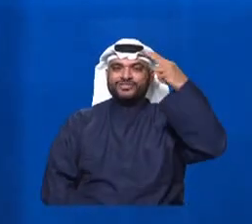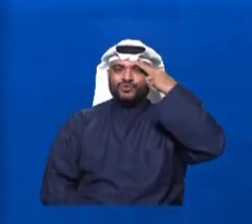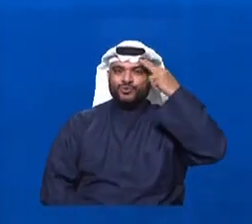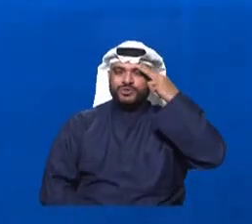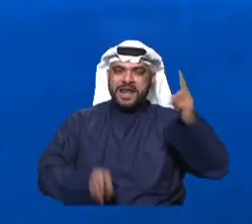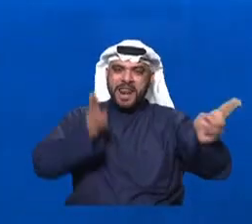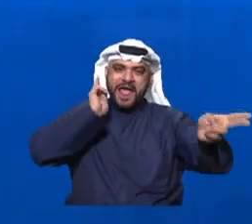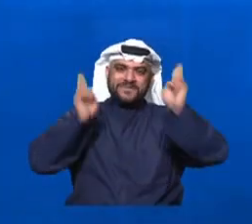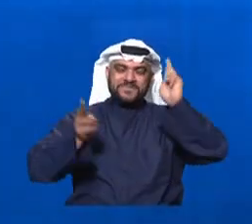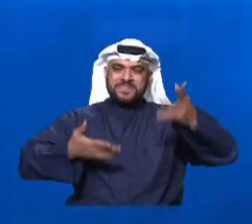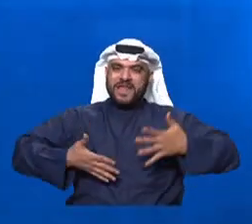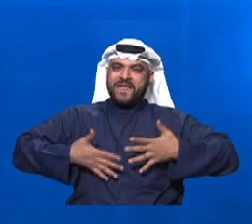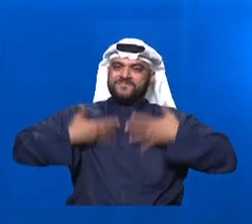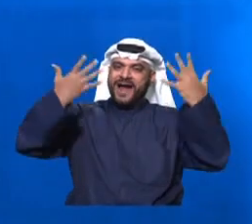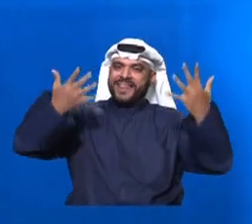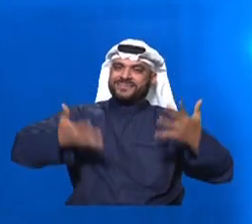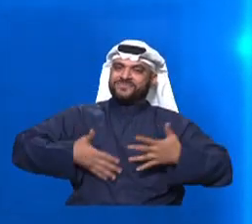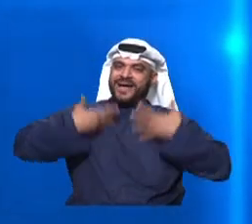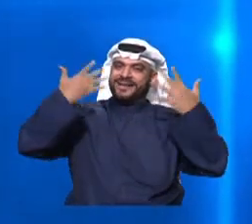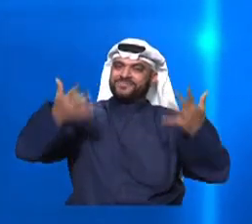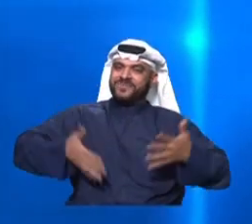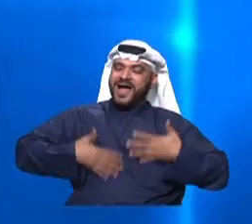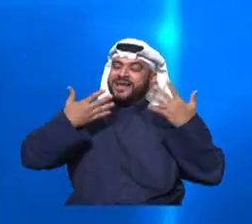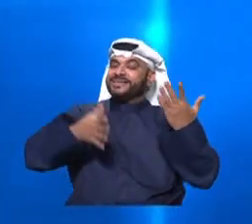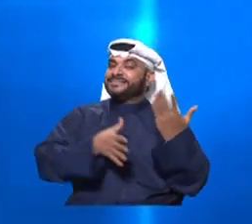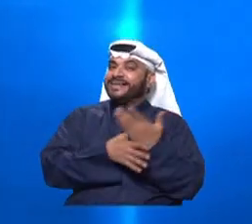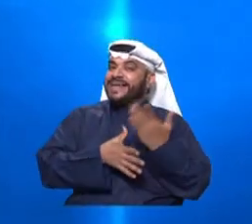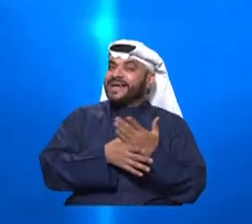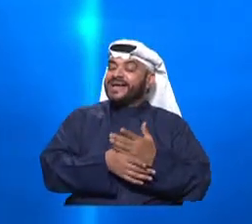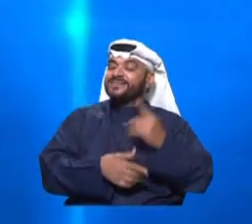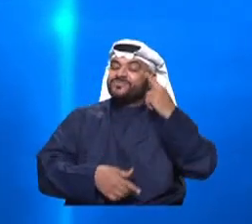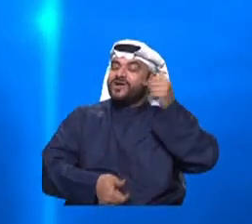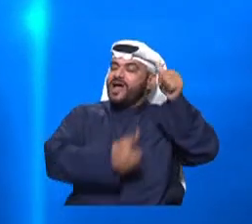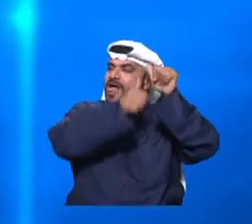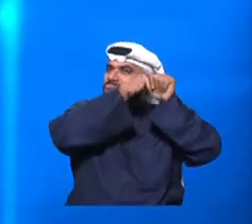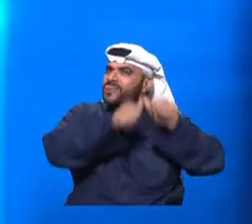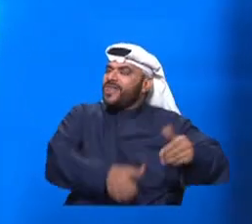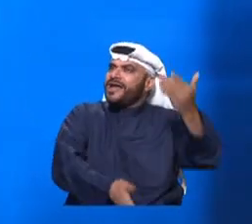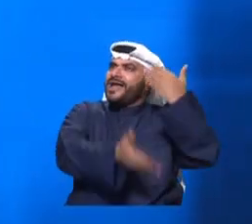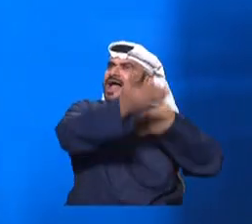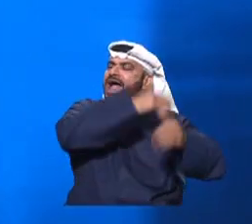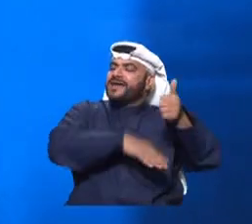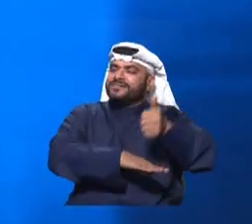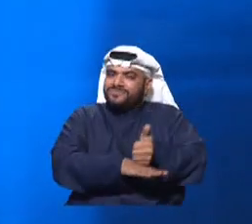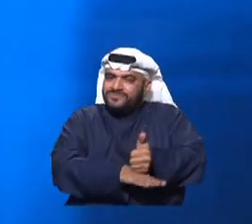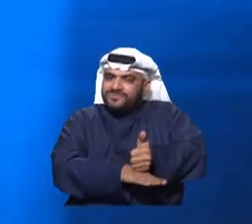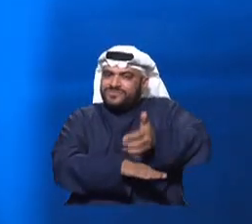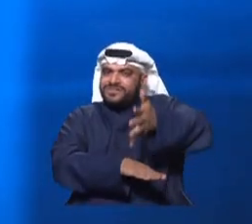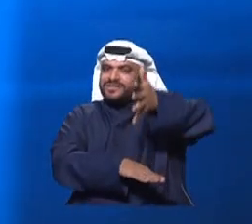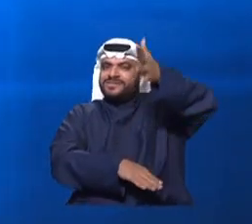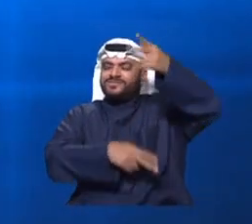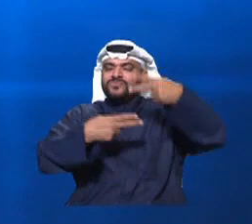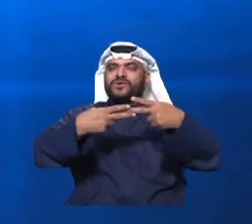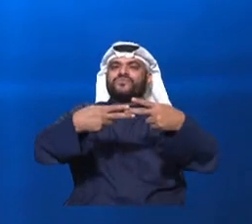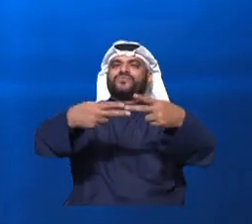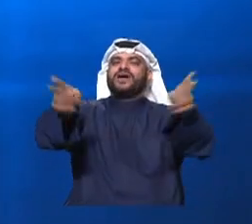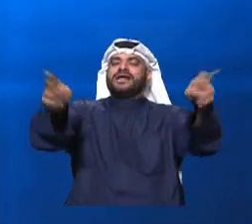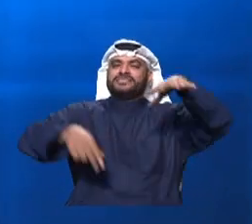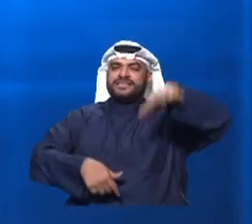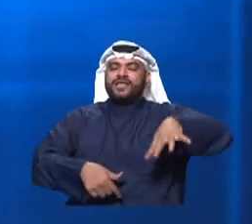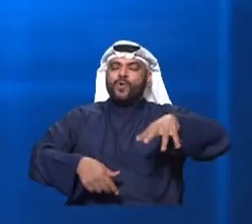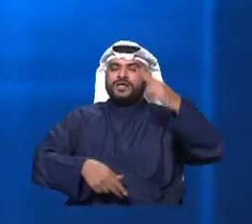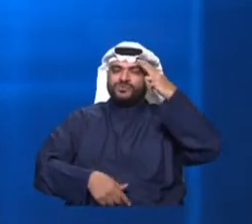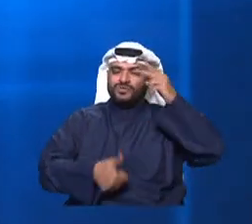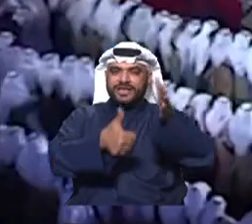واحتفاليات غير مسبوقة يستعيدون فيها بطولات الإمام محمد بن سعود مؤسس الدولة السعودية الأولى.